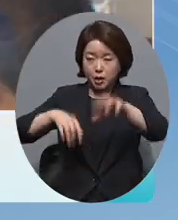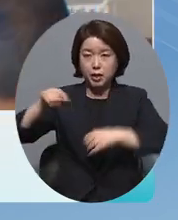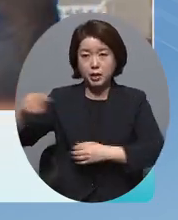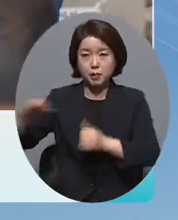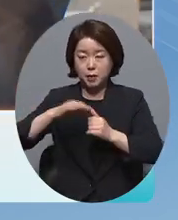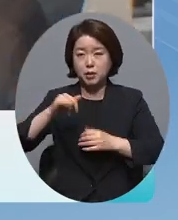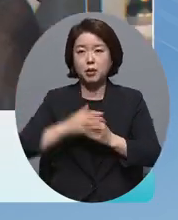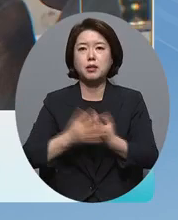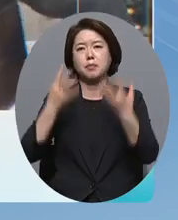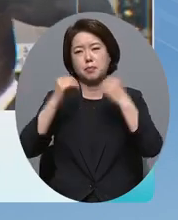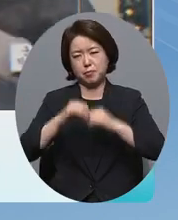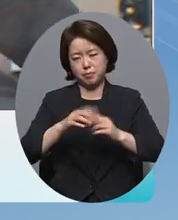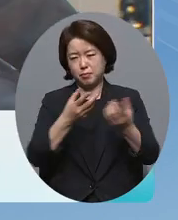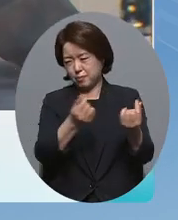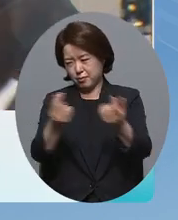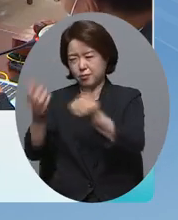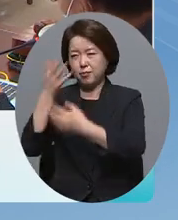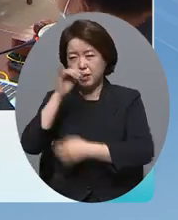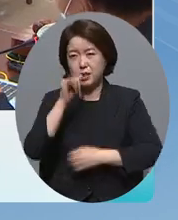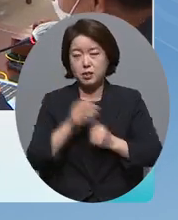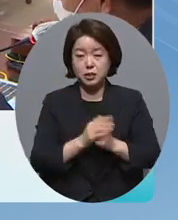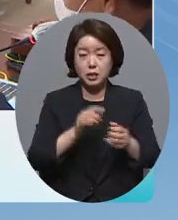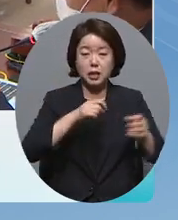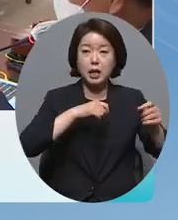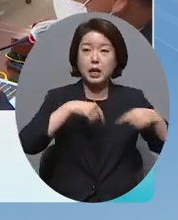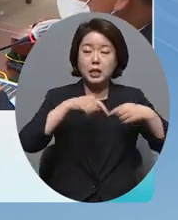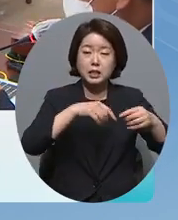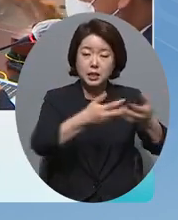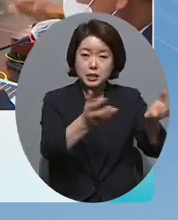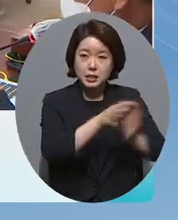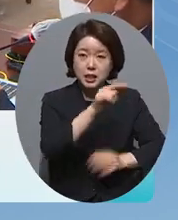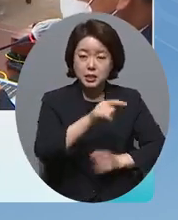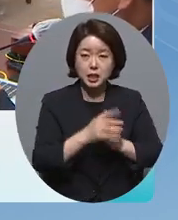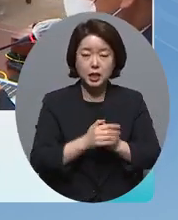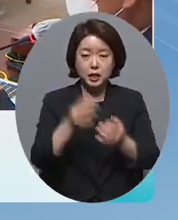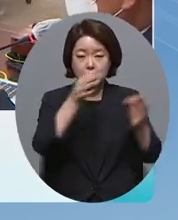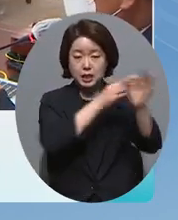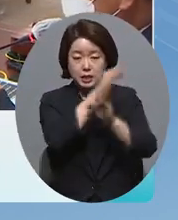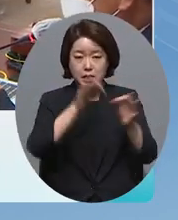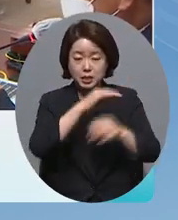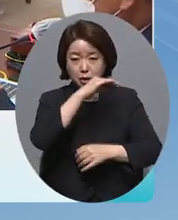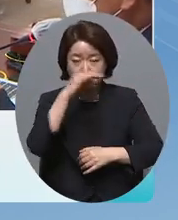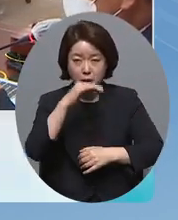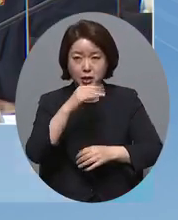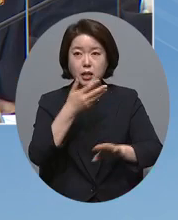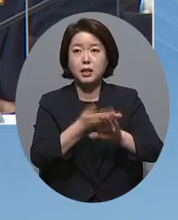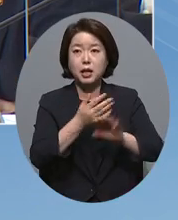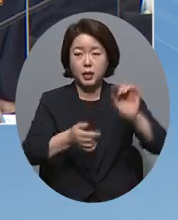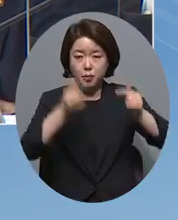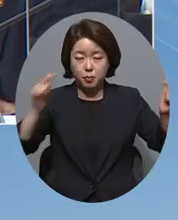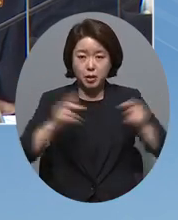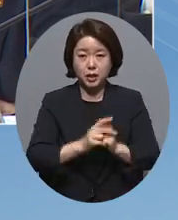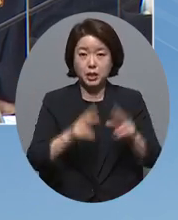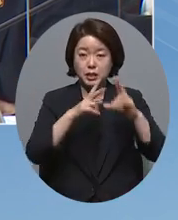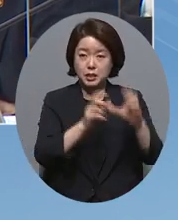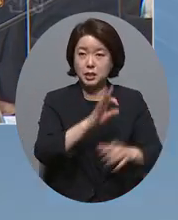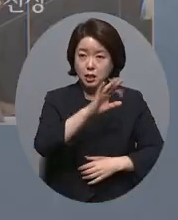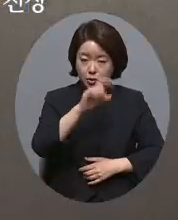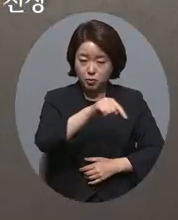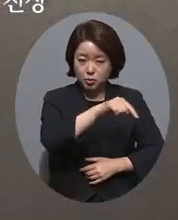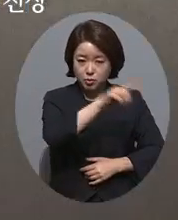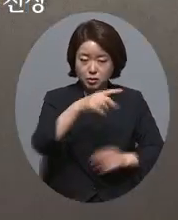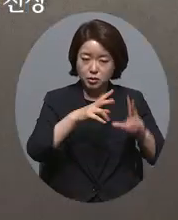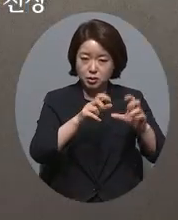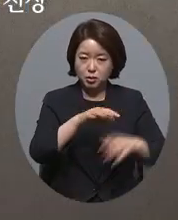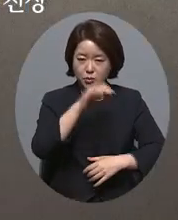일입니다 근데 각 자치단체마다 그 재정 그 건전서에 다 다르지 않습니까 물론 성남시 같은 경우는 비교적 좋은 편이긴 하지만 하지만